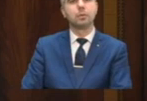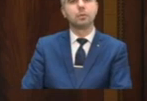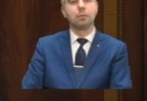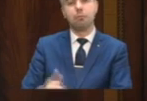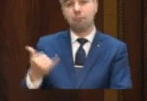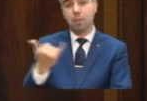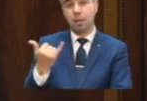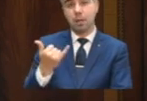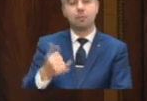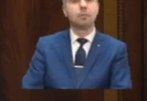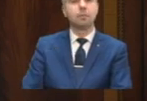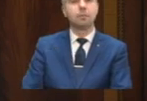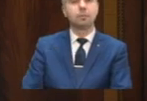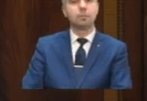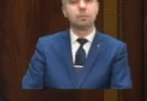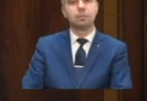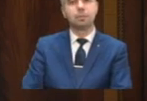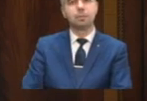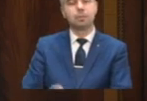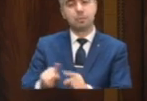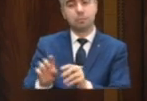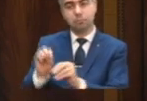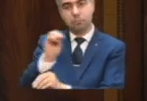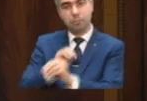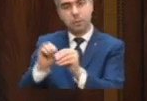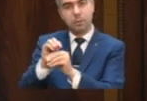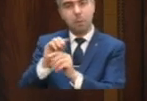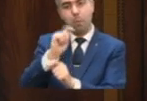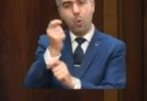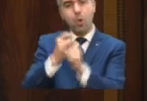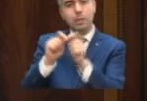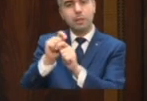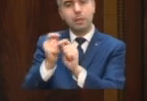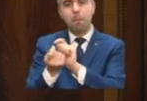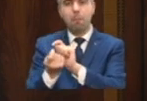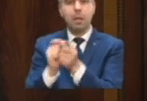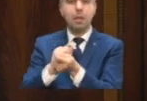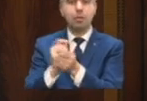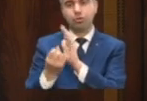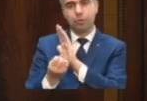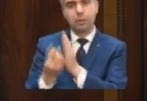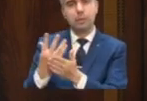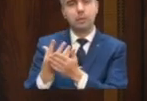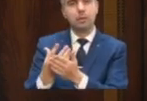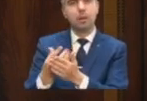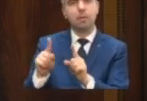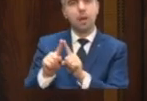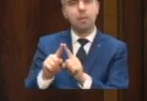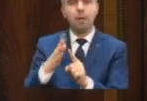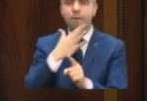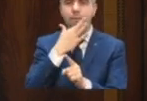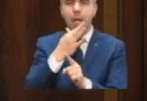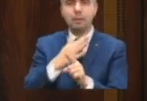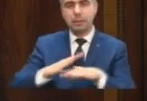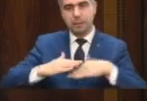خلال توفير واحد التهيئة وتسهيل عملية إعادة الهيكلة الحضارية، وأيضا الولوج إلى المرافق